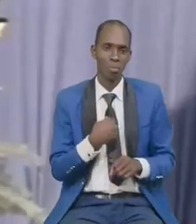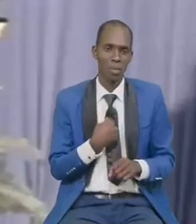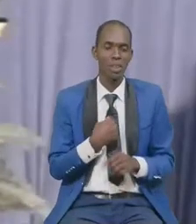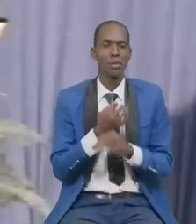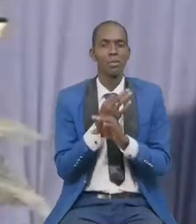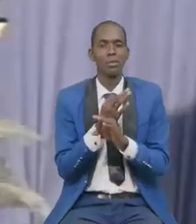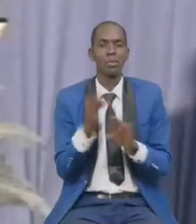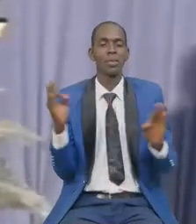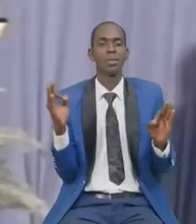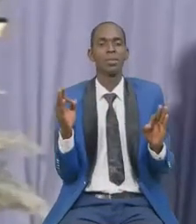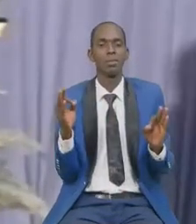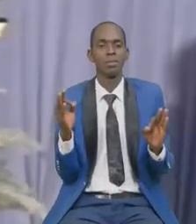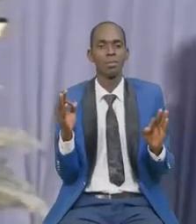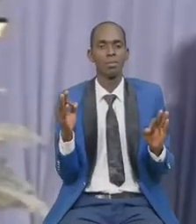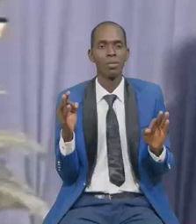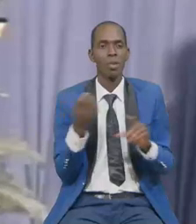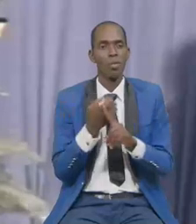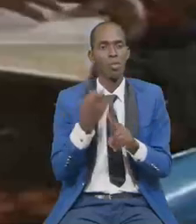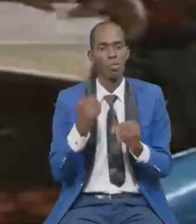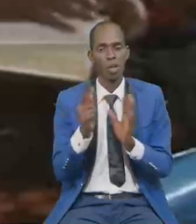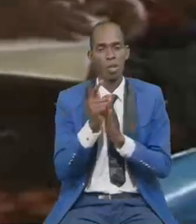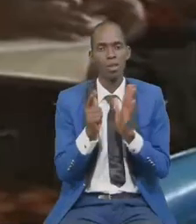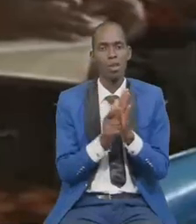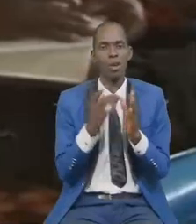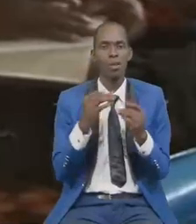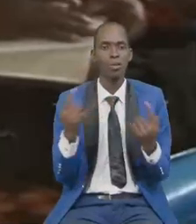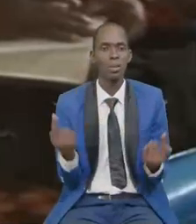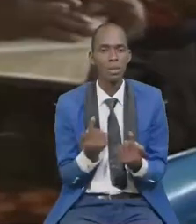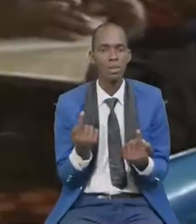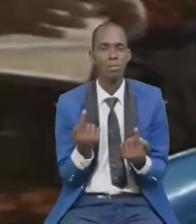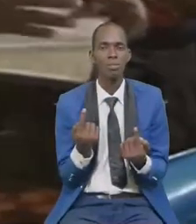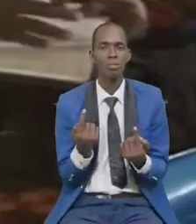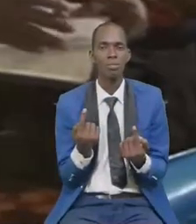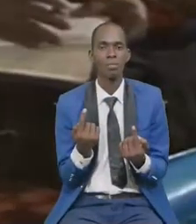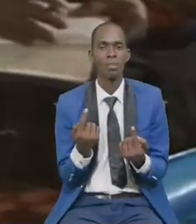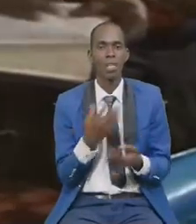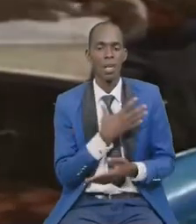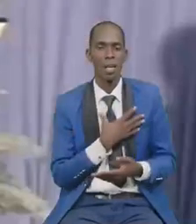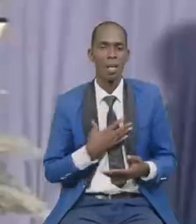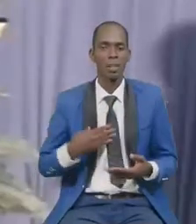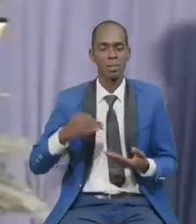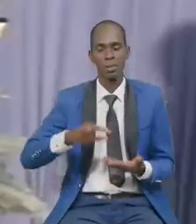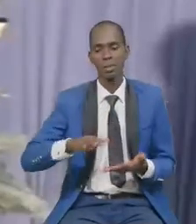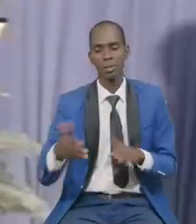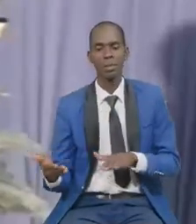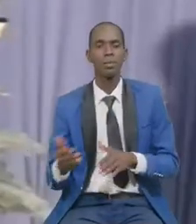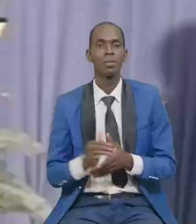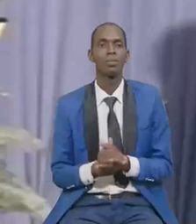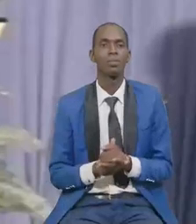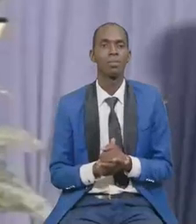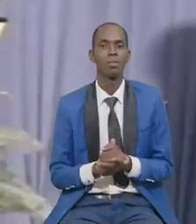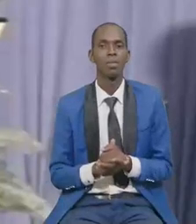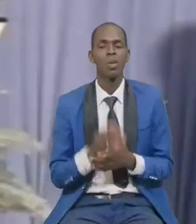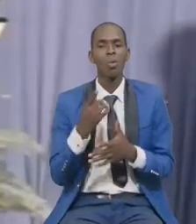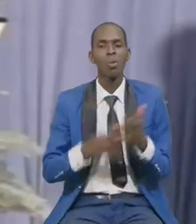affranchi de la loi du péché et de la mort.